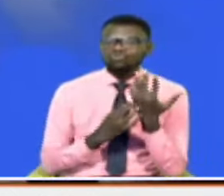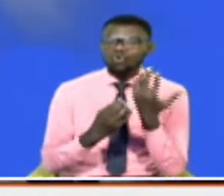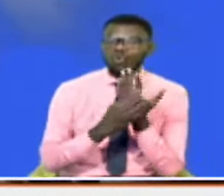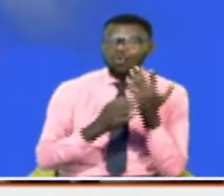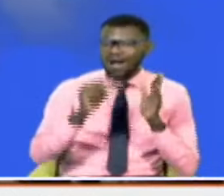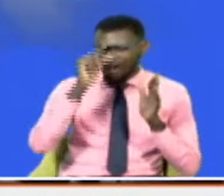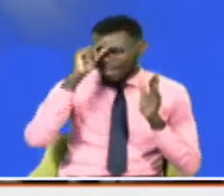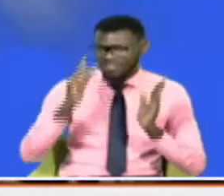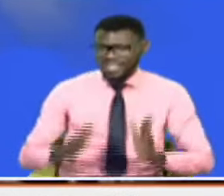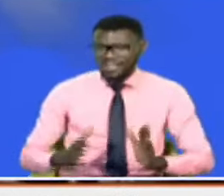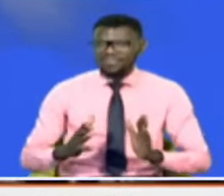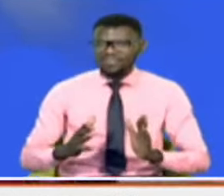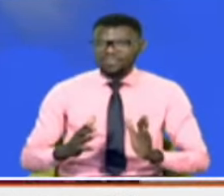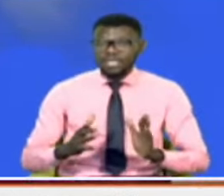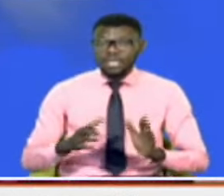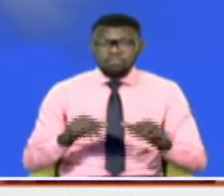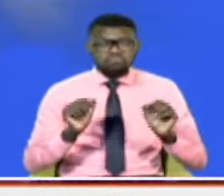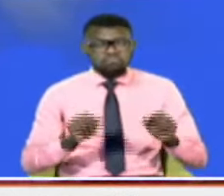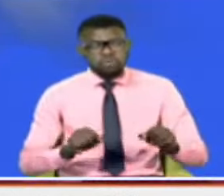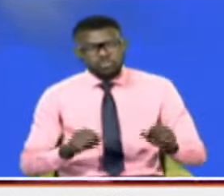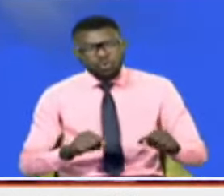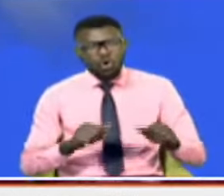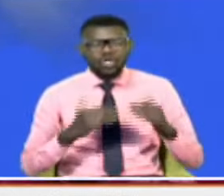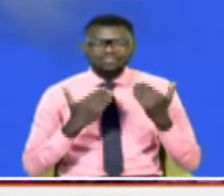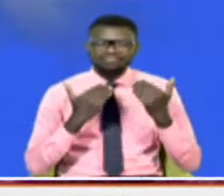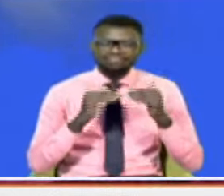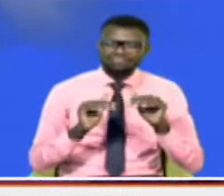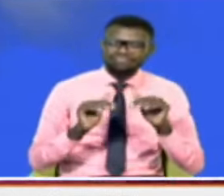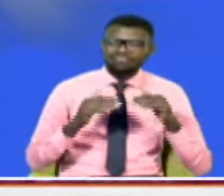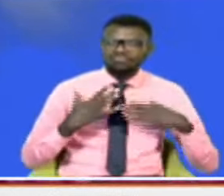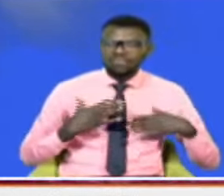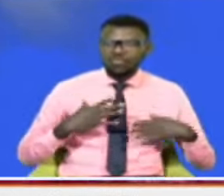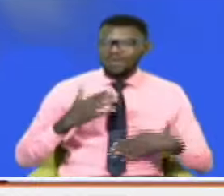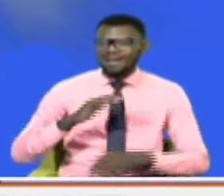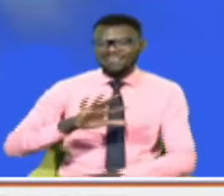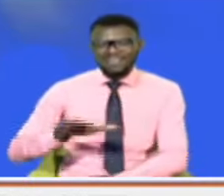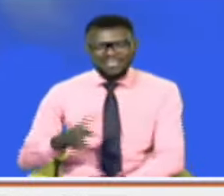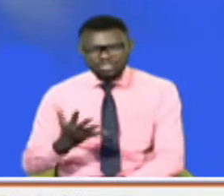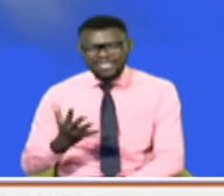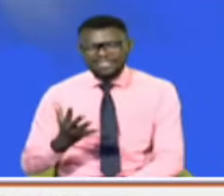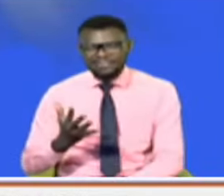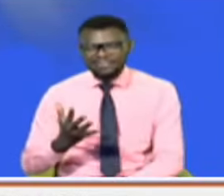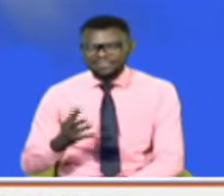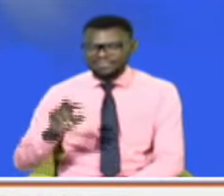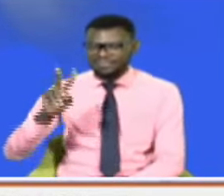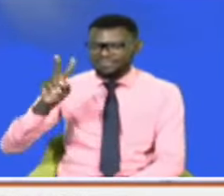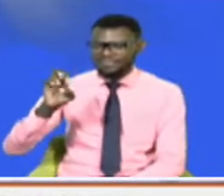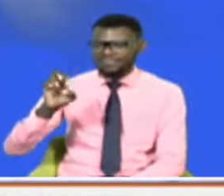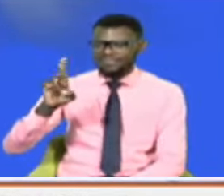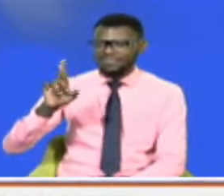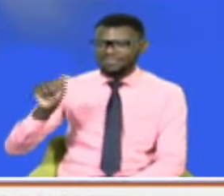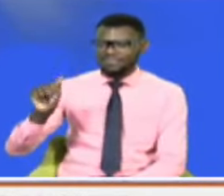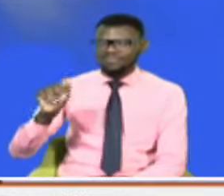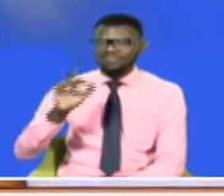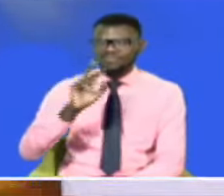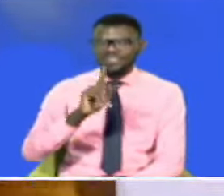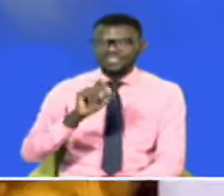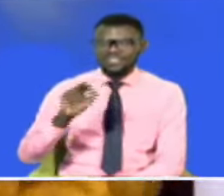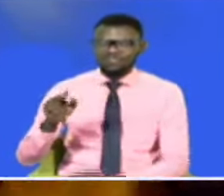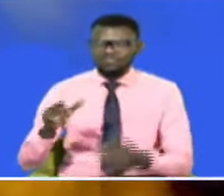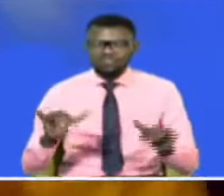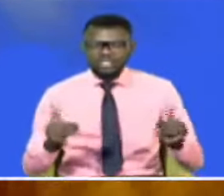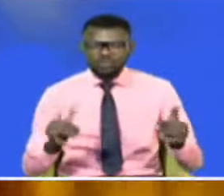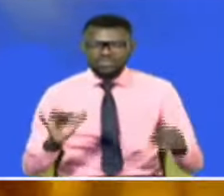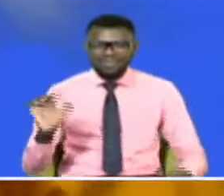kaunti lina uwezo wa kuhifadhi wanabiashara 5,000. Vera Mora, KTN News, Nairobi.